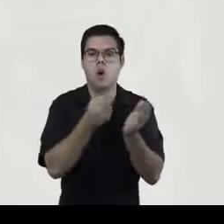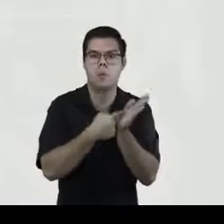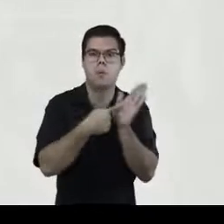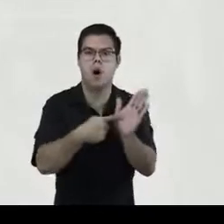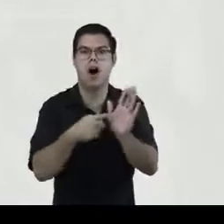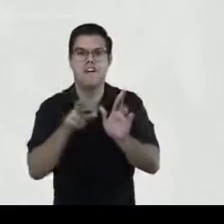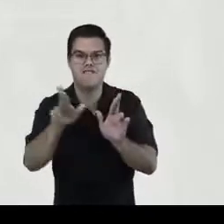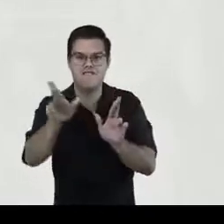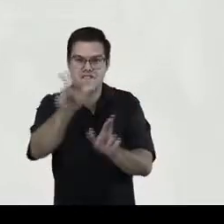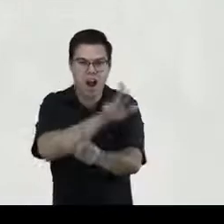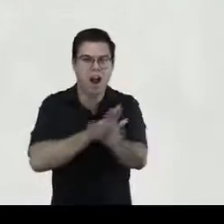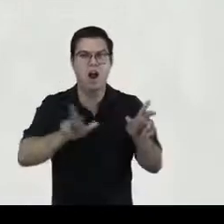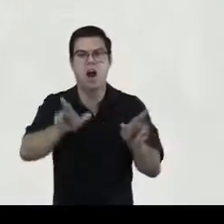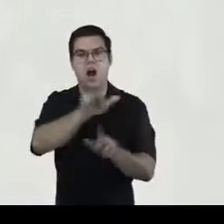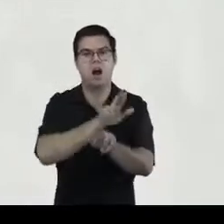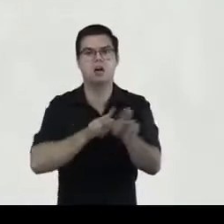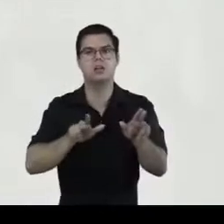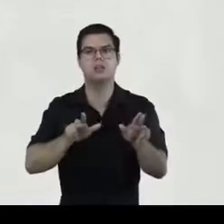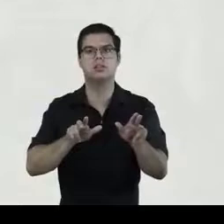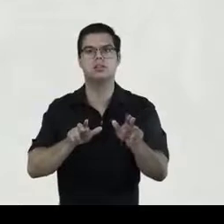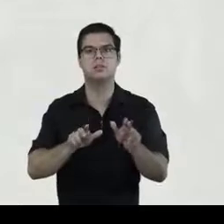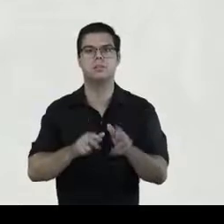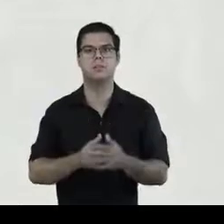sehr herzlich danke.